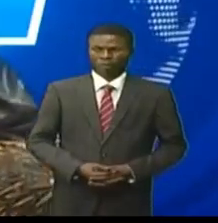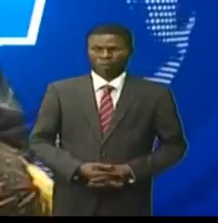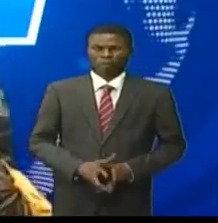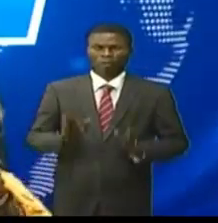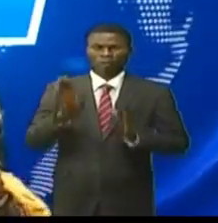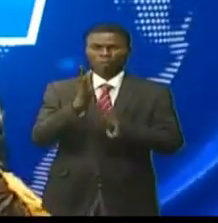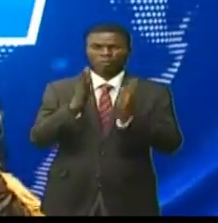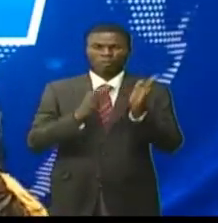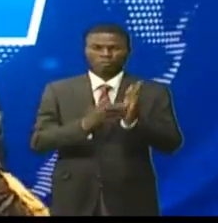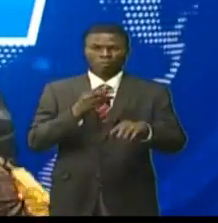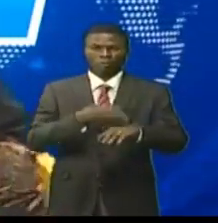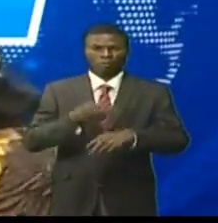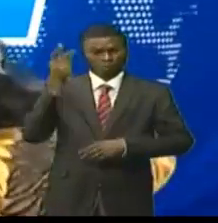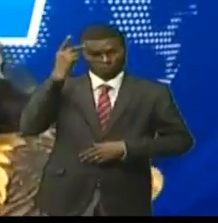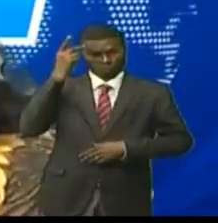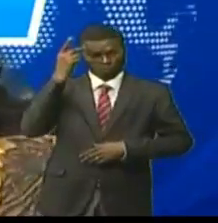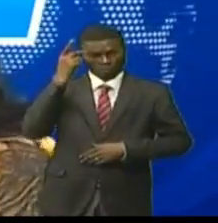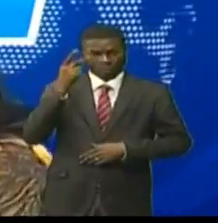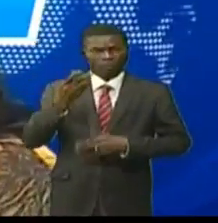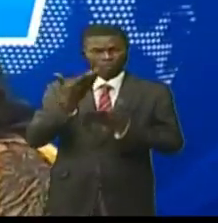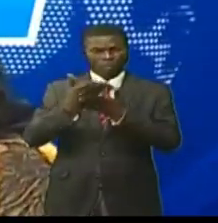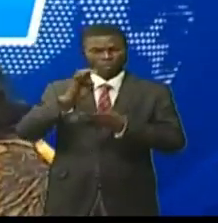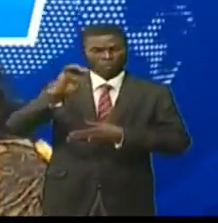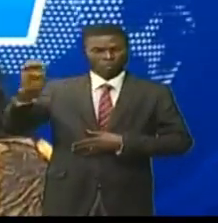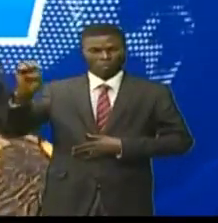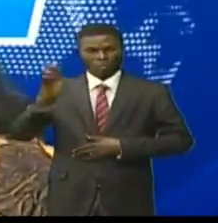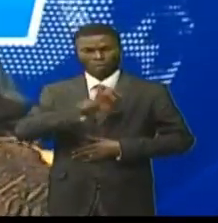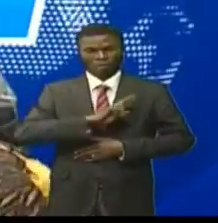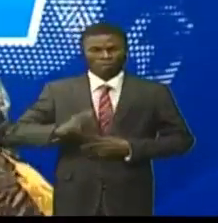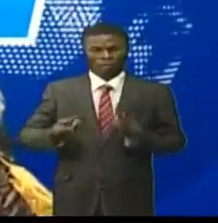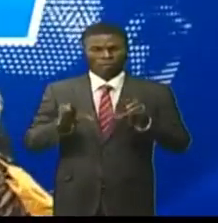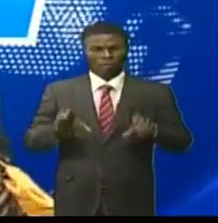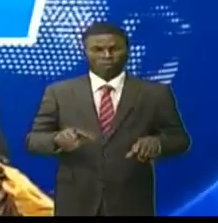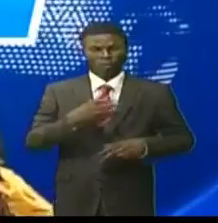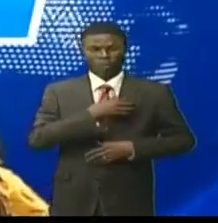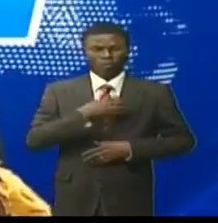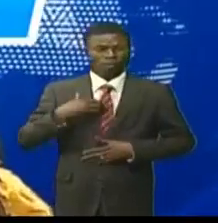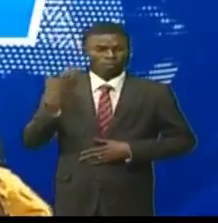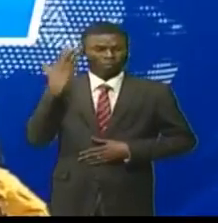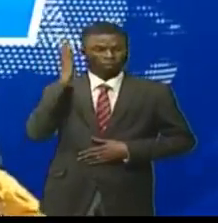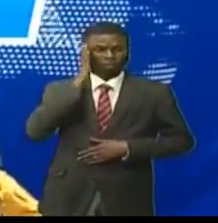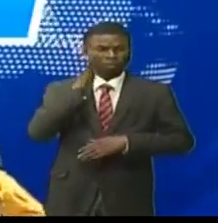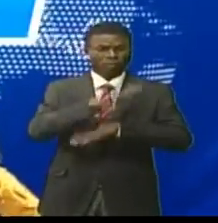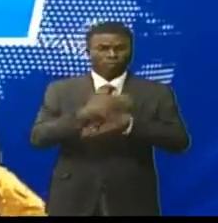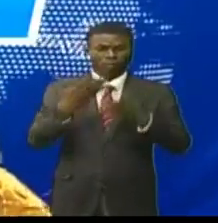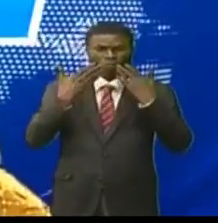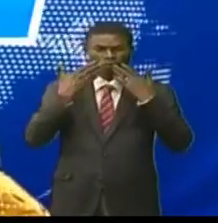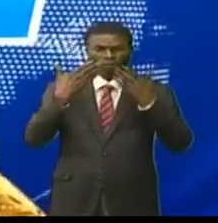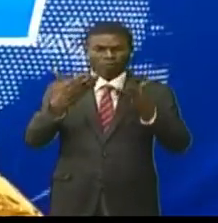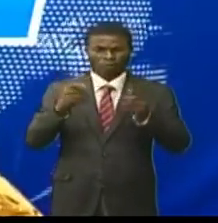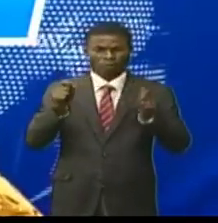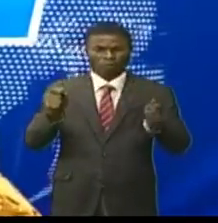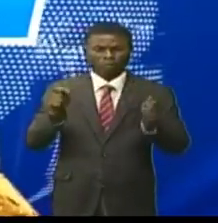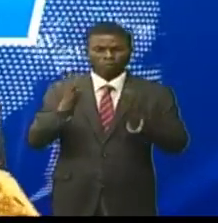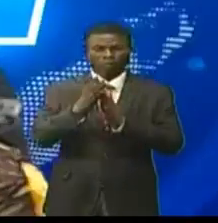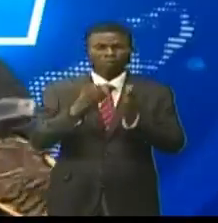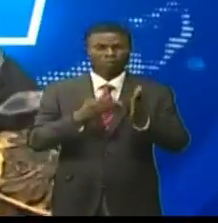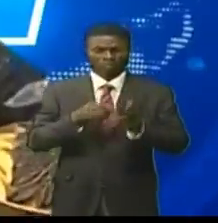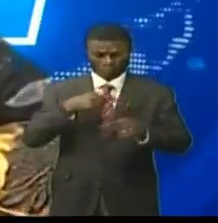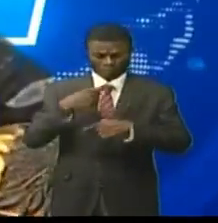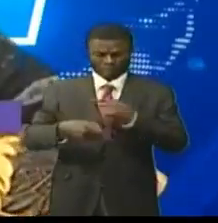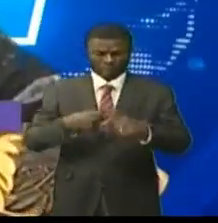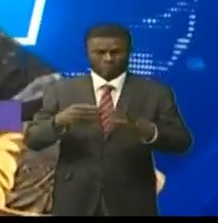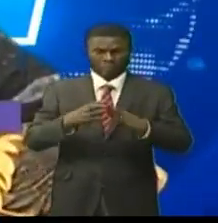19h à Kinshasa, une heure de plus dans la partie est de la République. Madame, Monsieur, bonsoir et bienvenue à ce journal qui s'ouvre